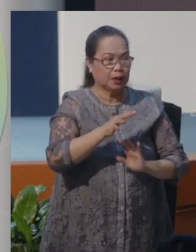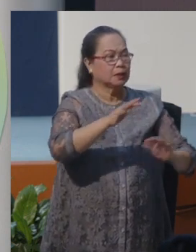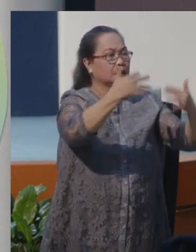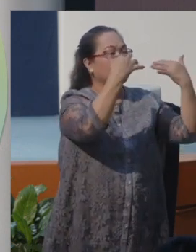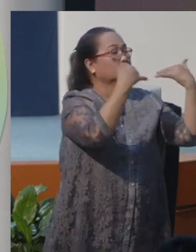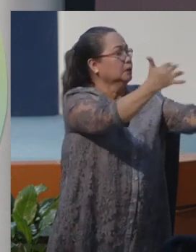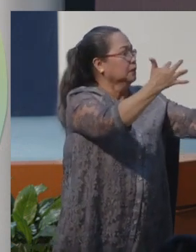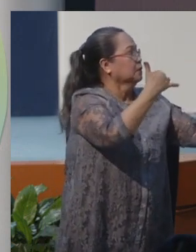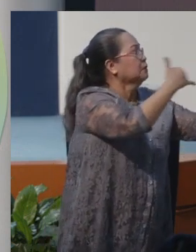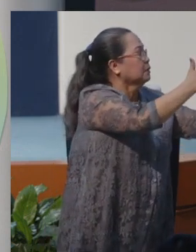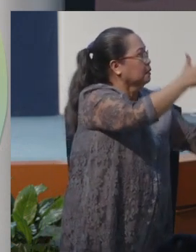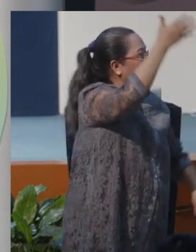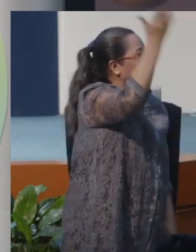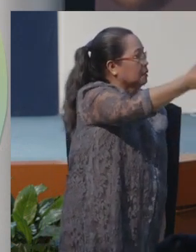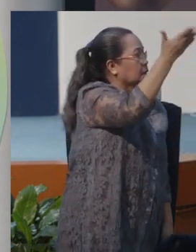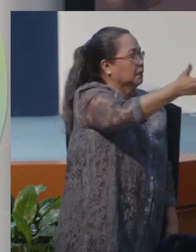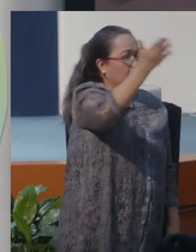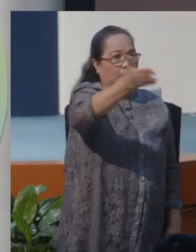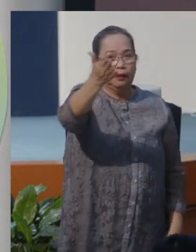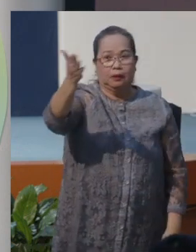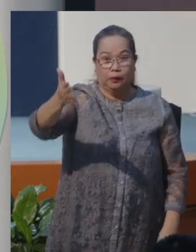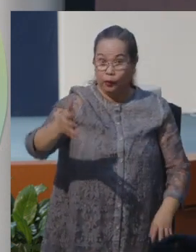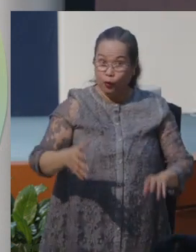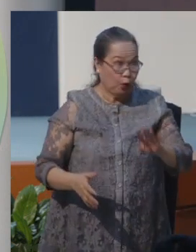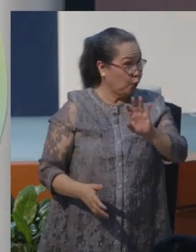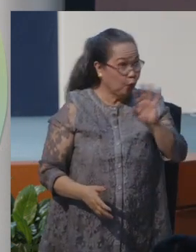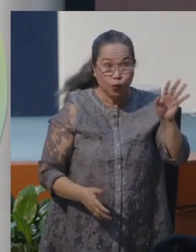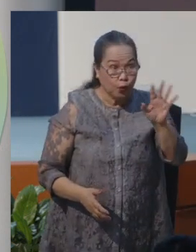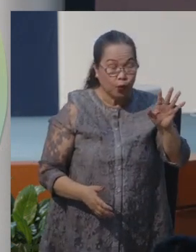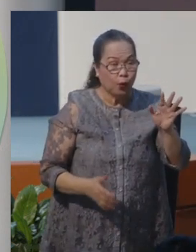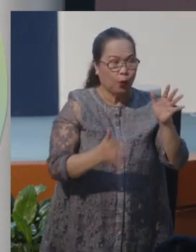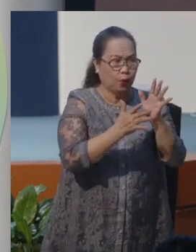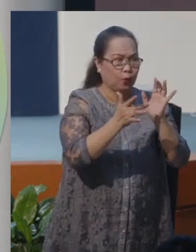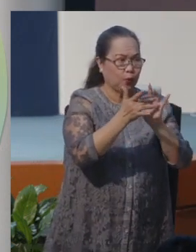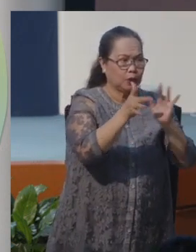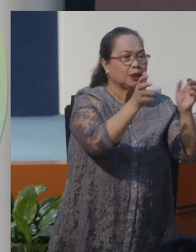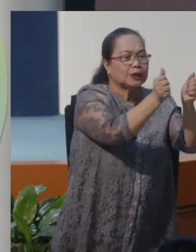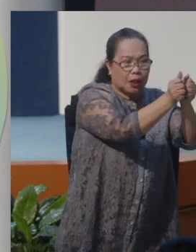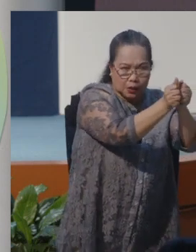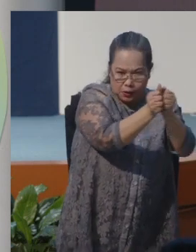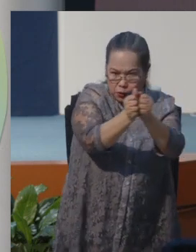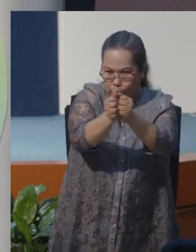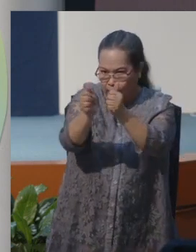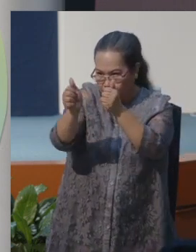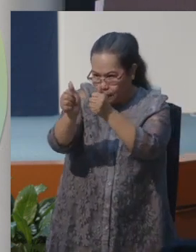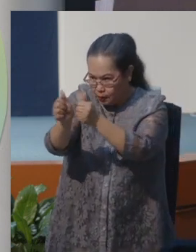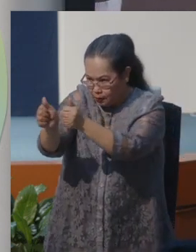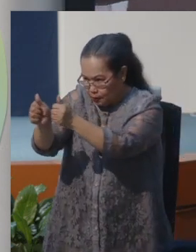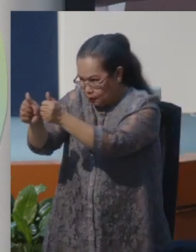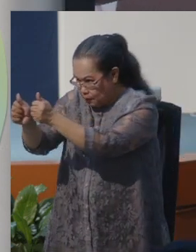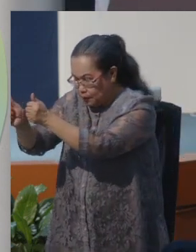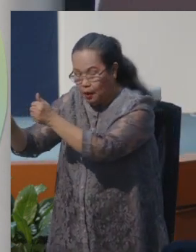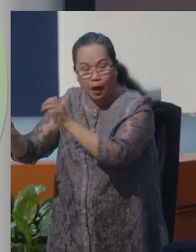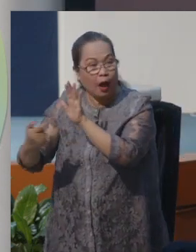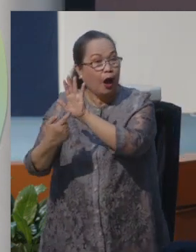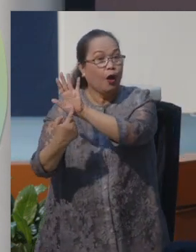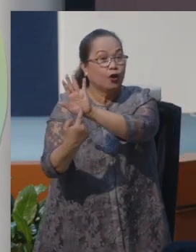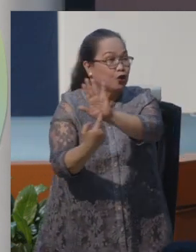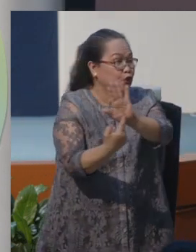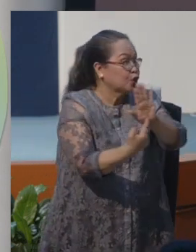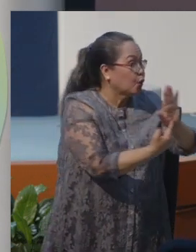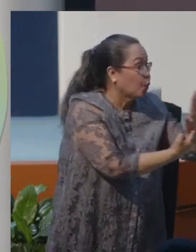sa kanyang pagmiministeryo. At imbis na siya ay mag-lecture, ipinakita niya sa kanila kung